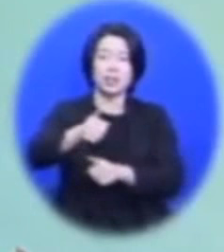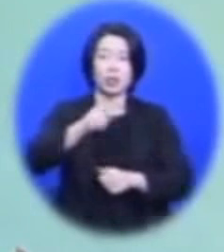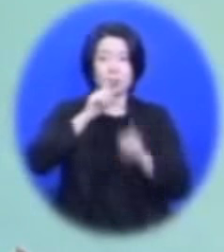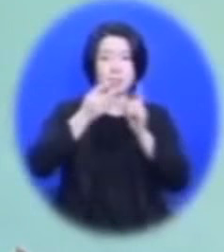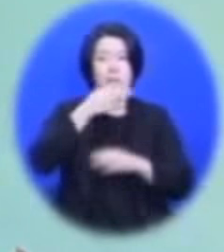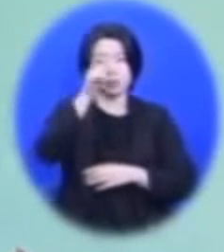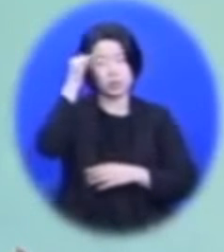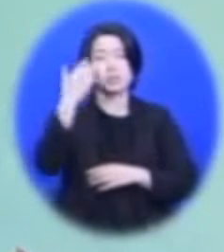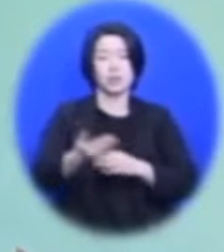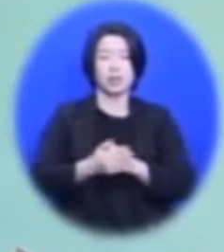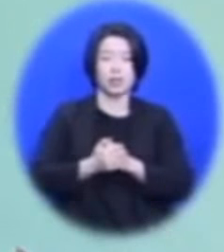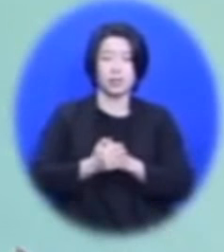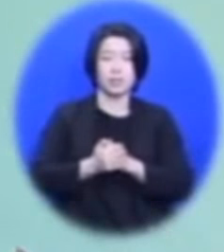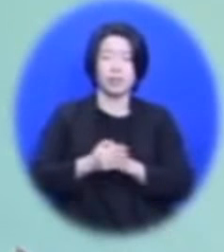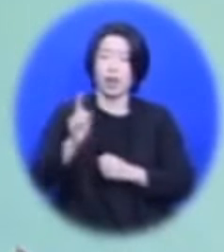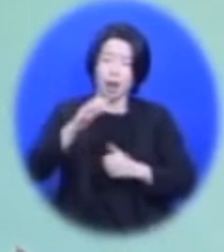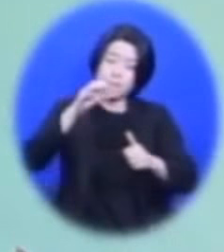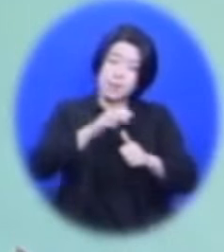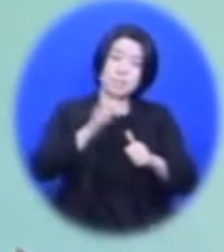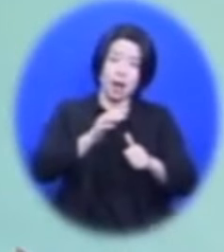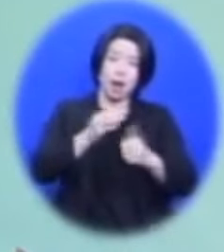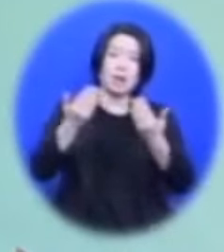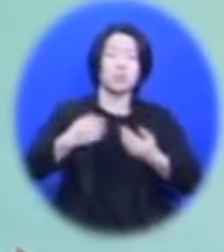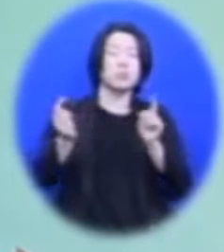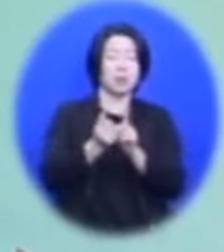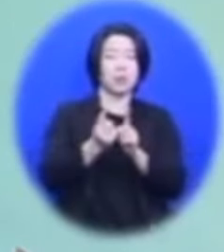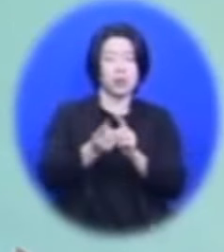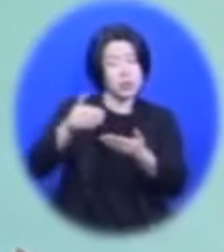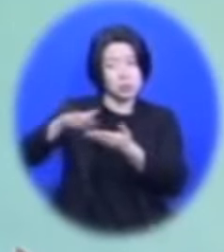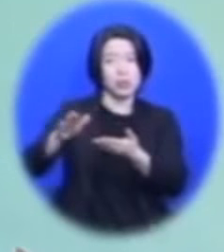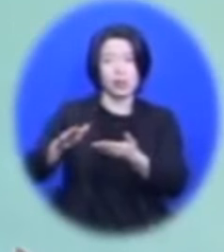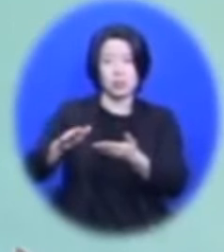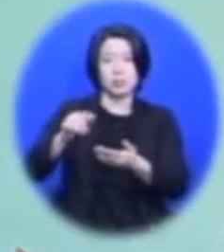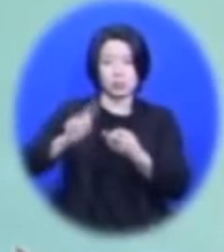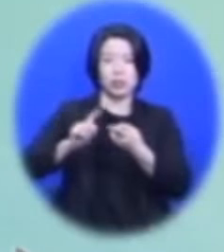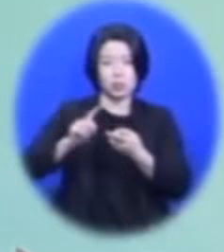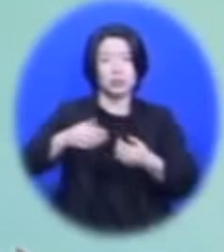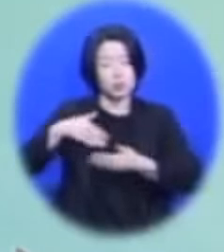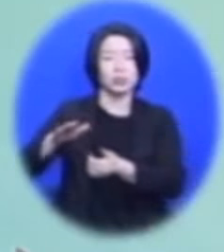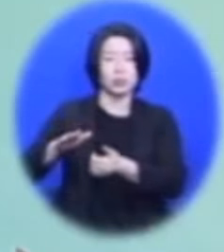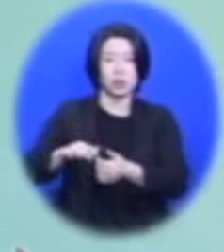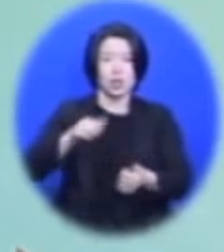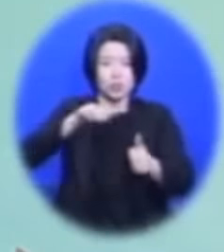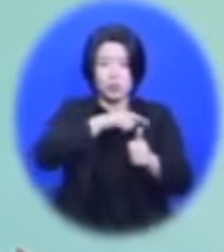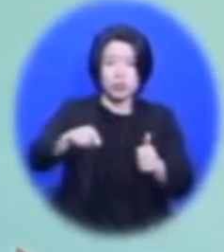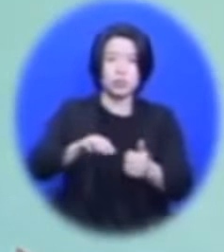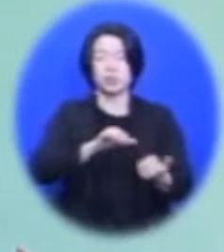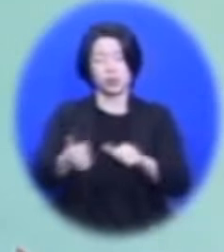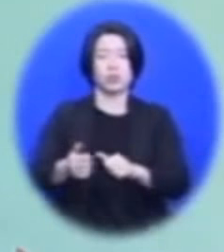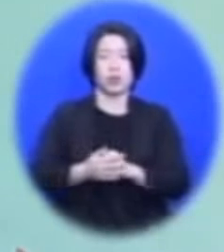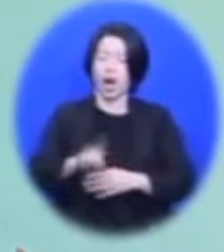있어요? 아니, 핍박하면 그냥 당하고, 쫓아내면 쫓겨나가고, 죽이면 그냥 죽는 겁니다. 한